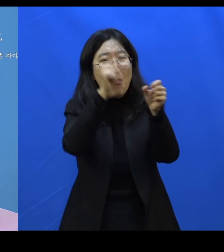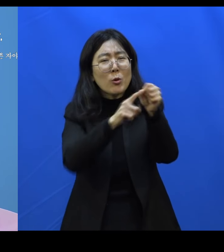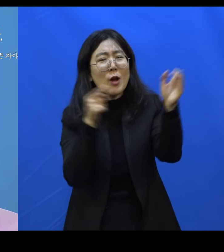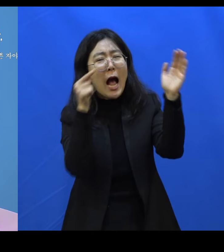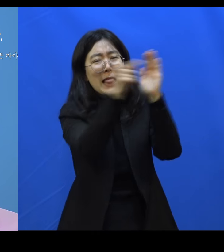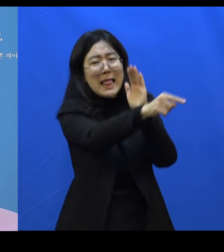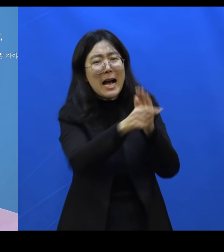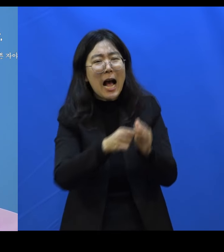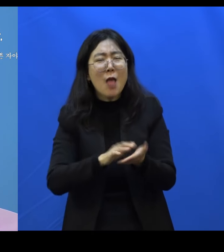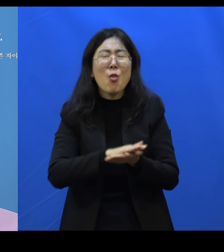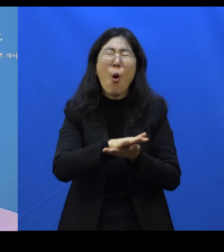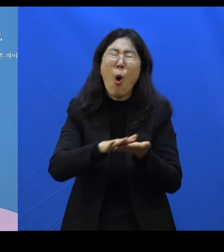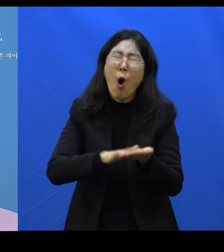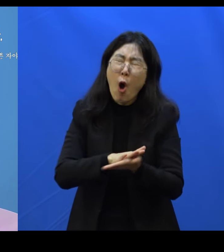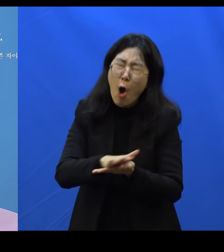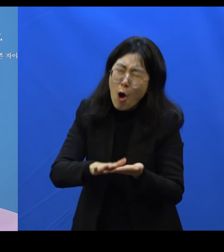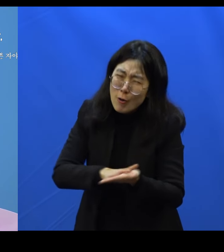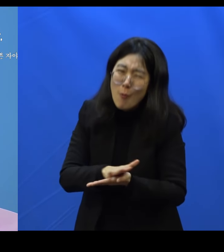잊을 수 없는 곳인데,